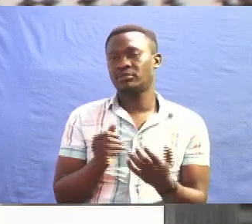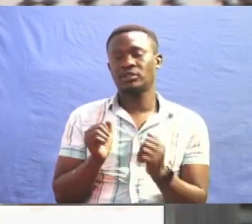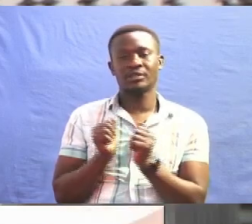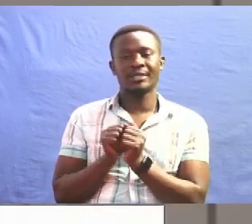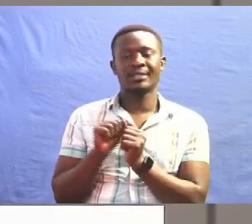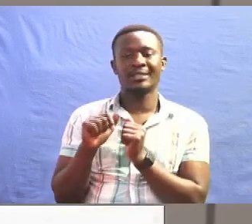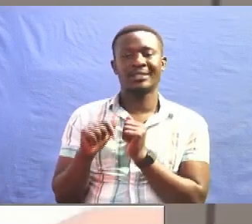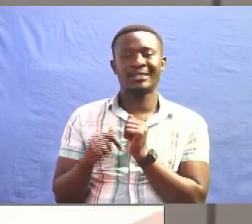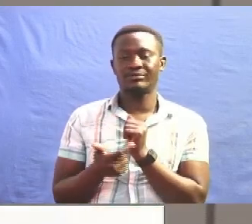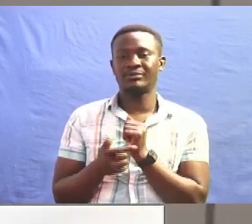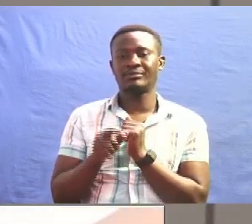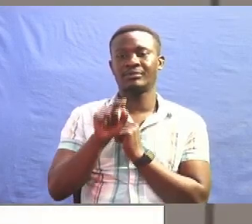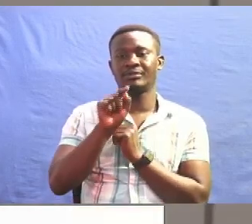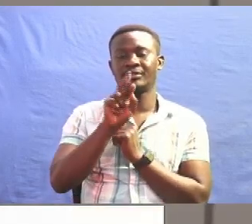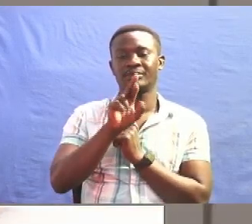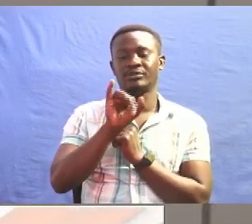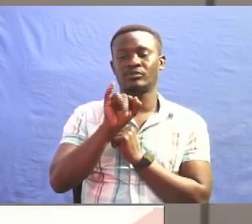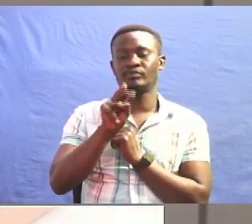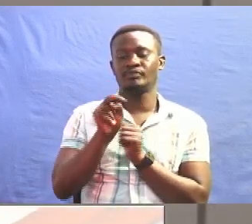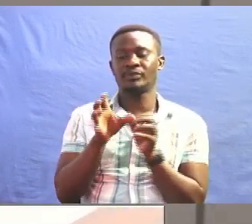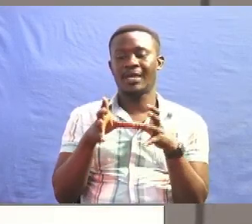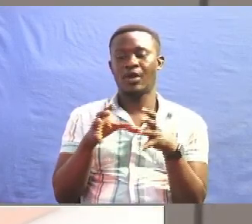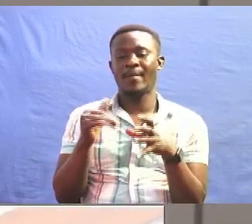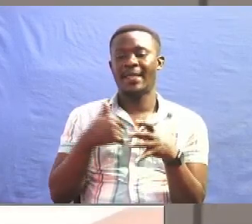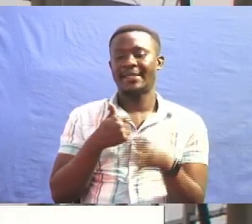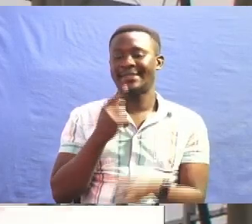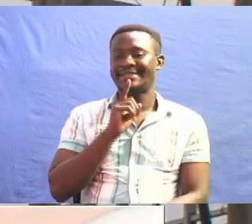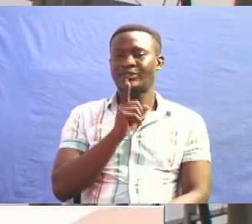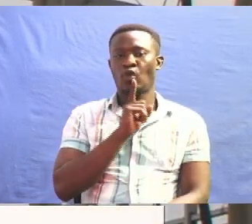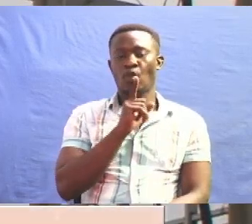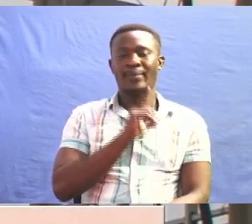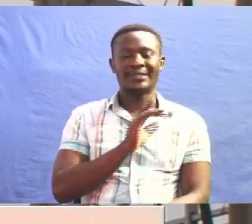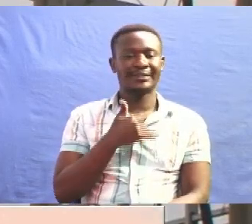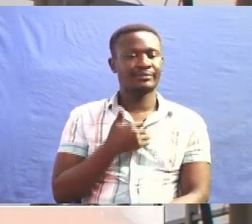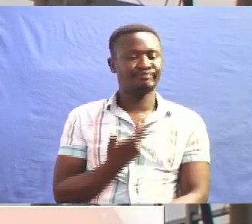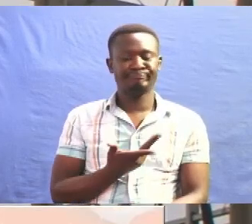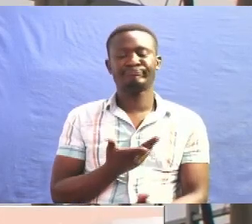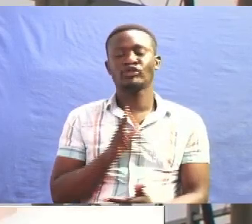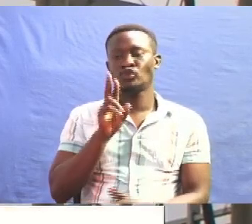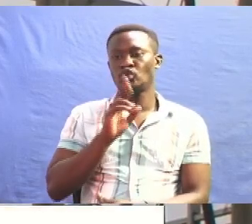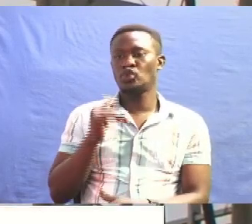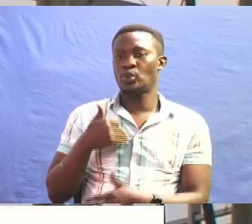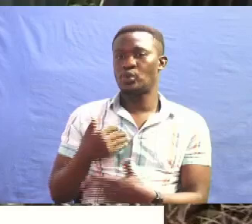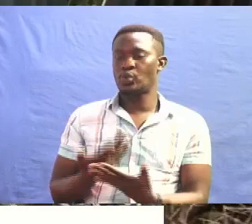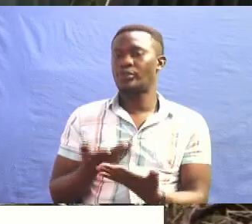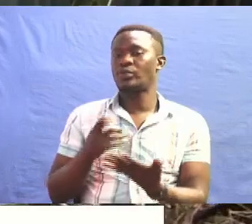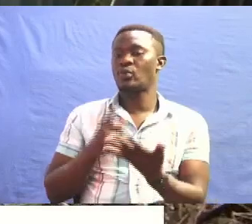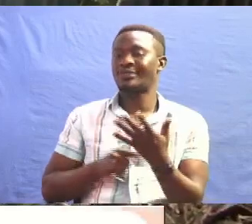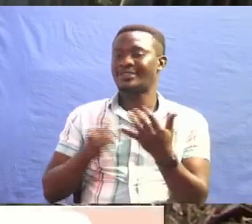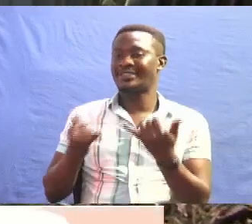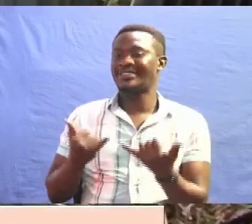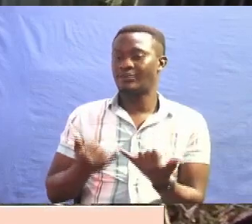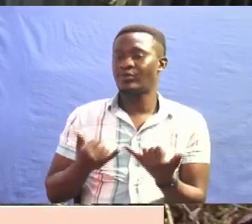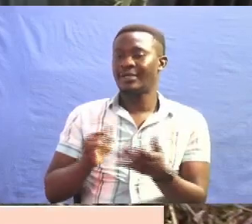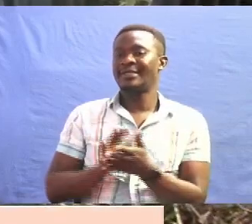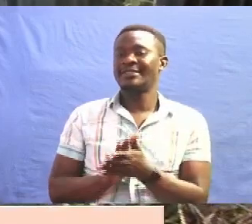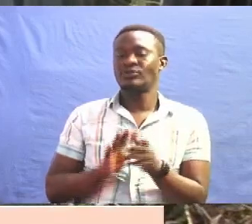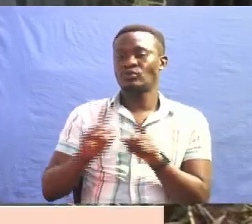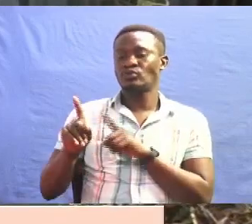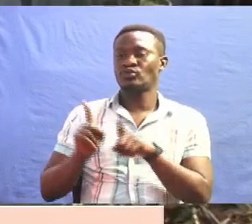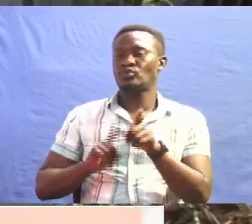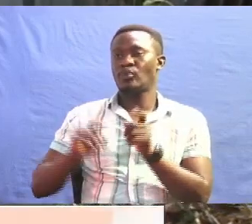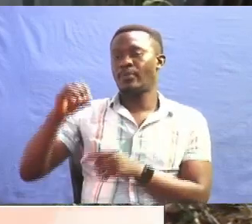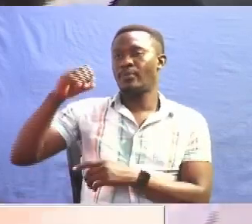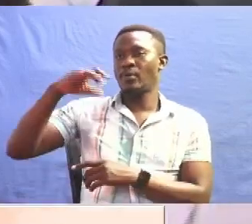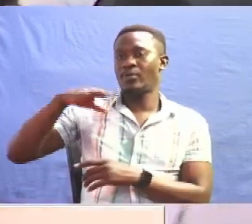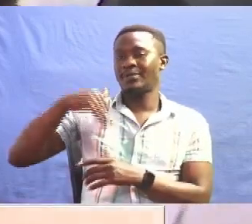10,000. Kampuni ya KPLC imekosolewa vikali kwa kushindwa kutumia grid ya kisasa kusambaza nishati ya umeme